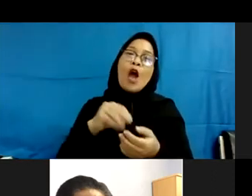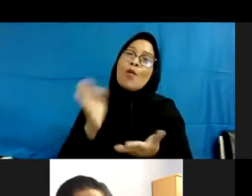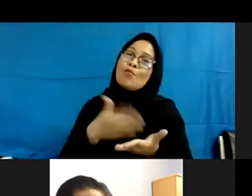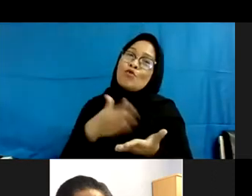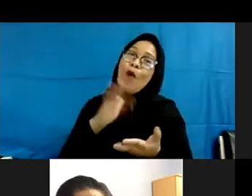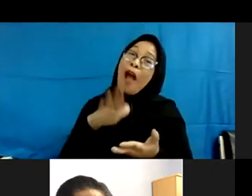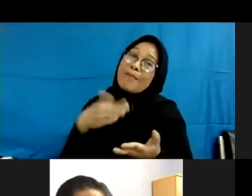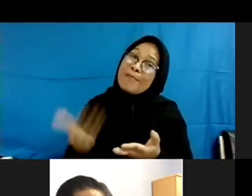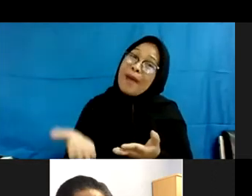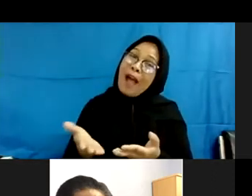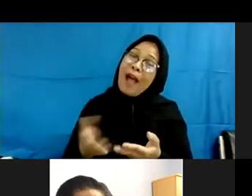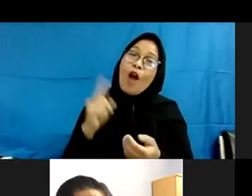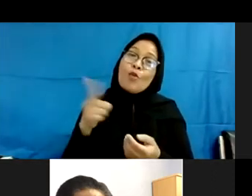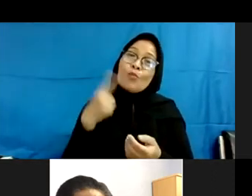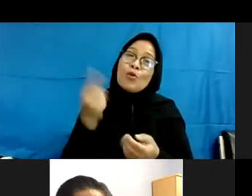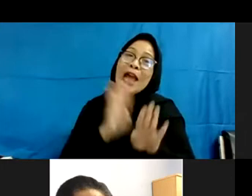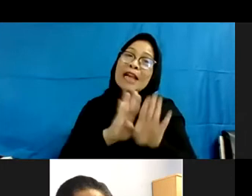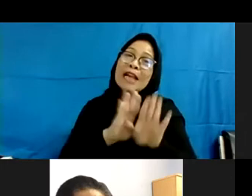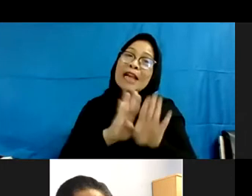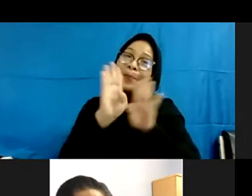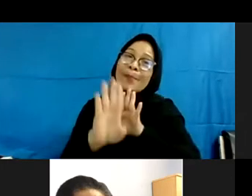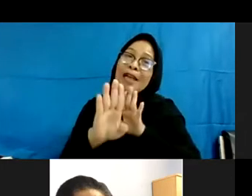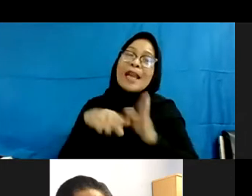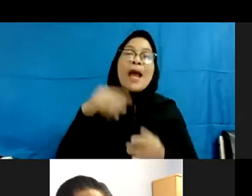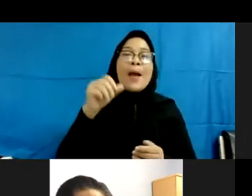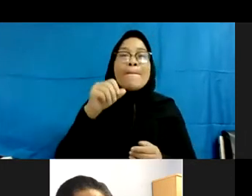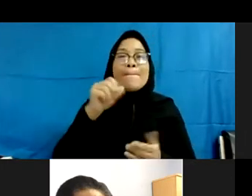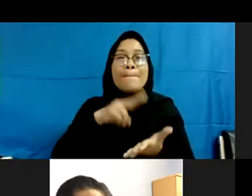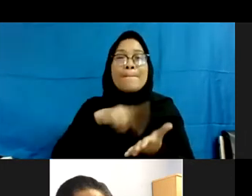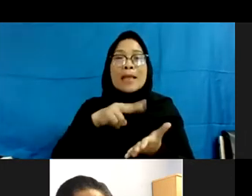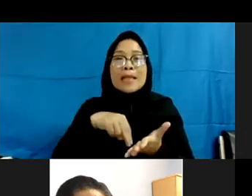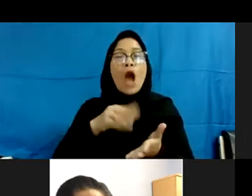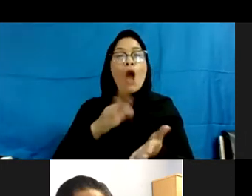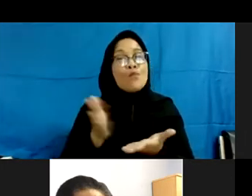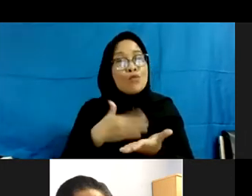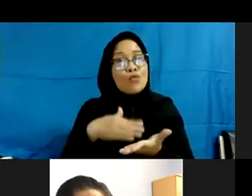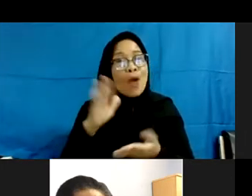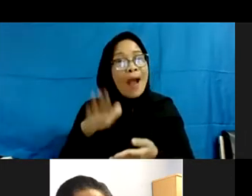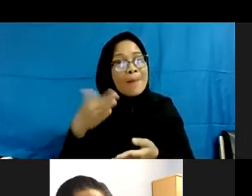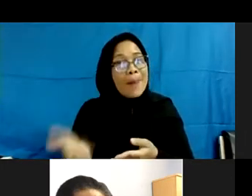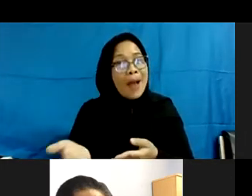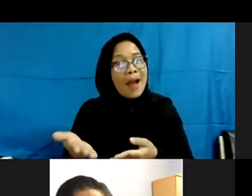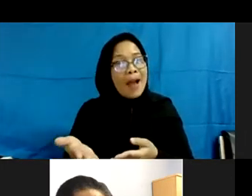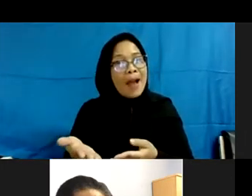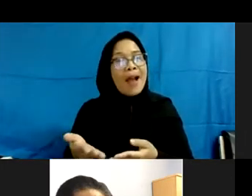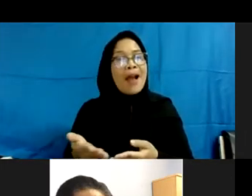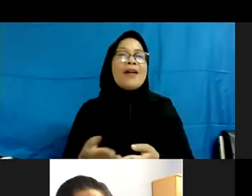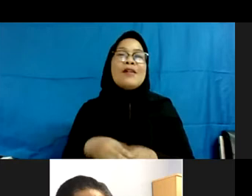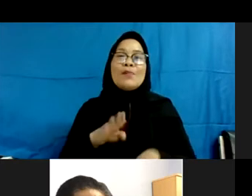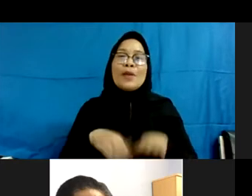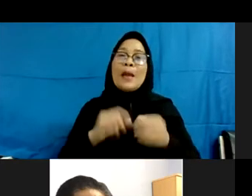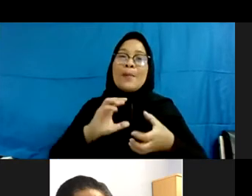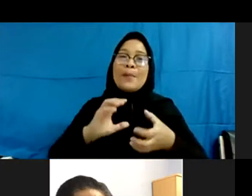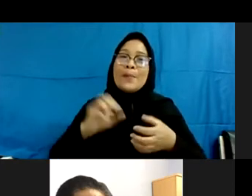bisa, karena kita bisa akses ke buku-buku gratis itu dan versinya e-book, harusnya itu jadi advantage atau jadi kelebihan tersendiri buat